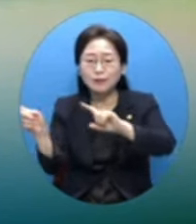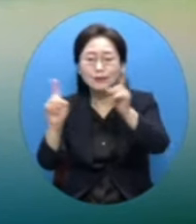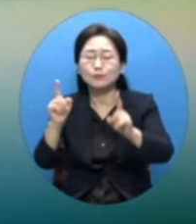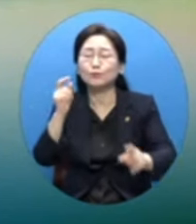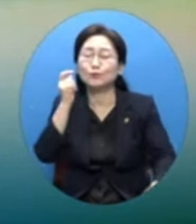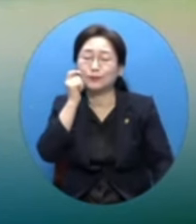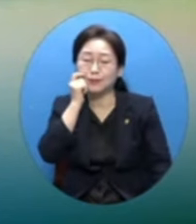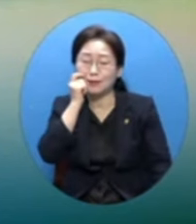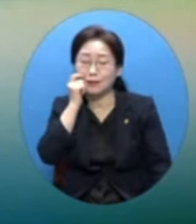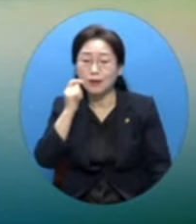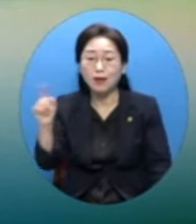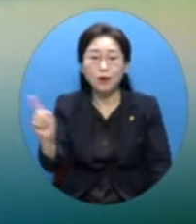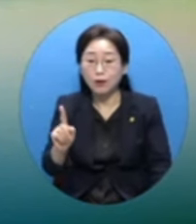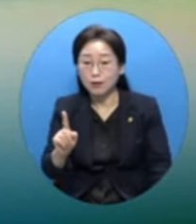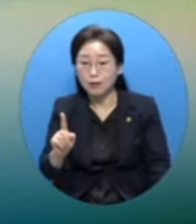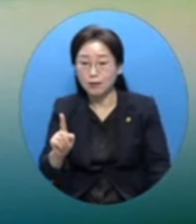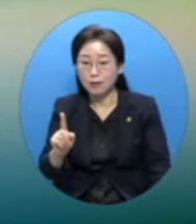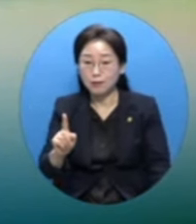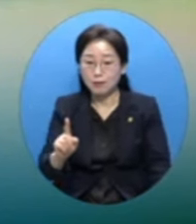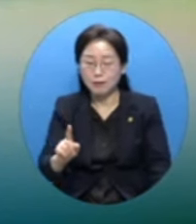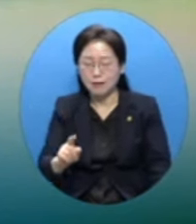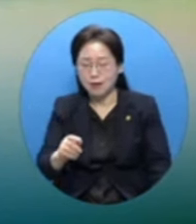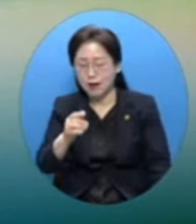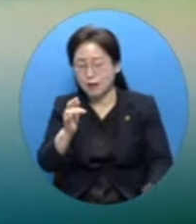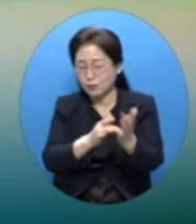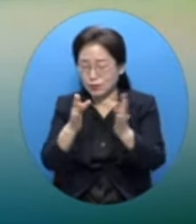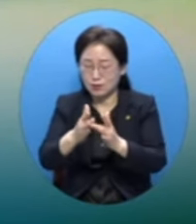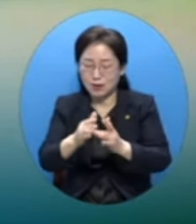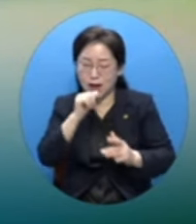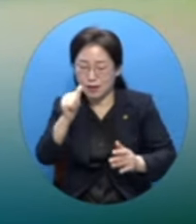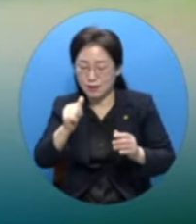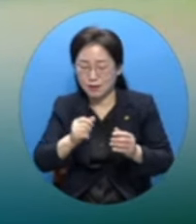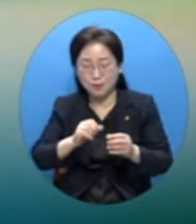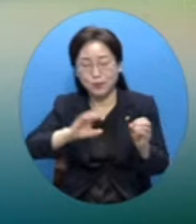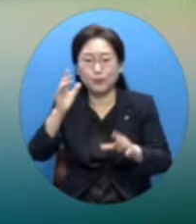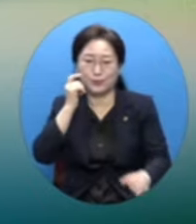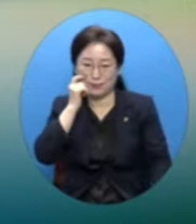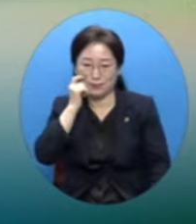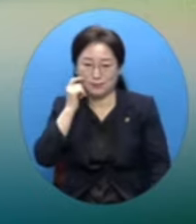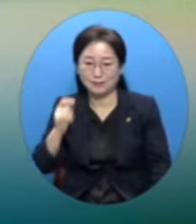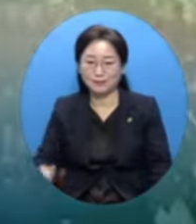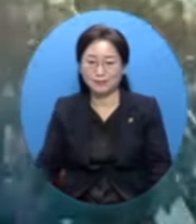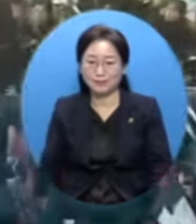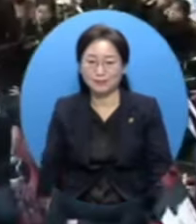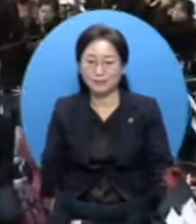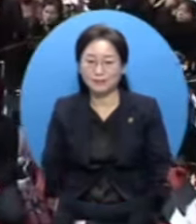없습니다. 어떤 경우에도 예수님은 저버릴 수 없습니다. 할렐루야.